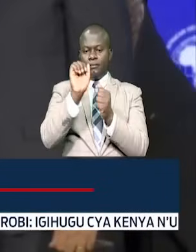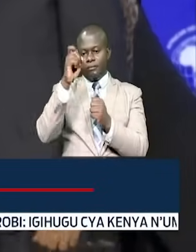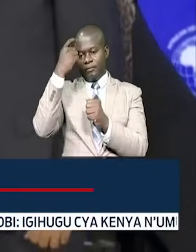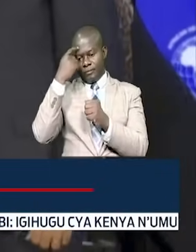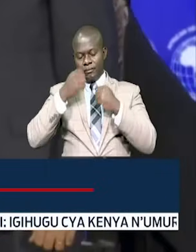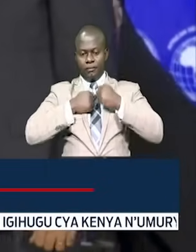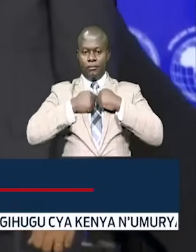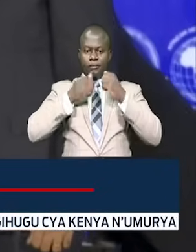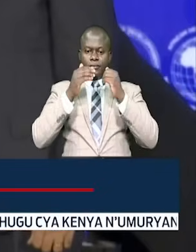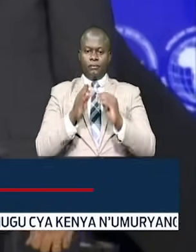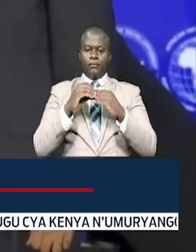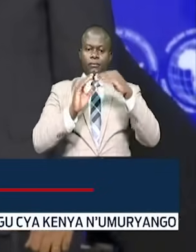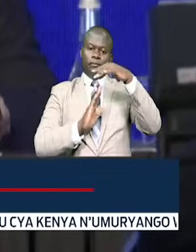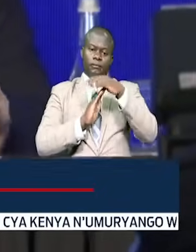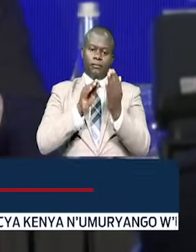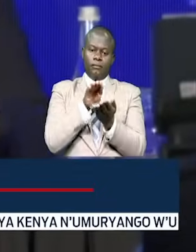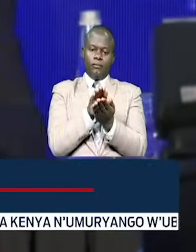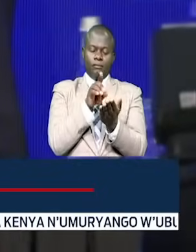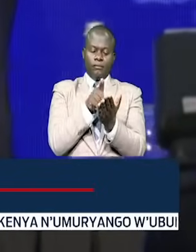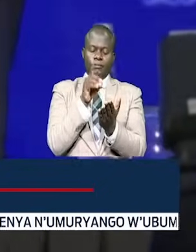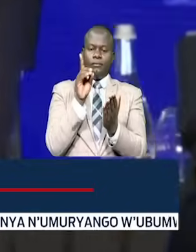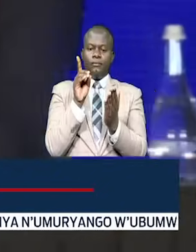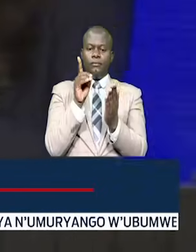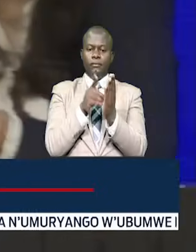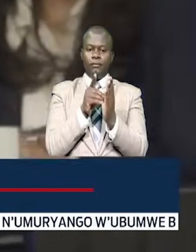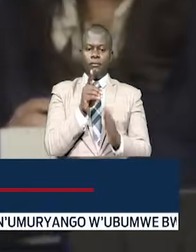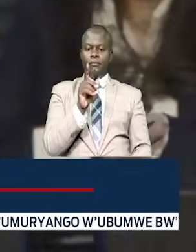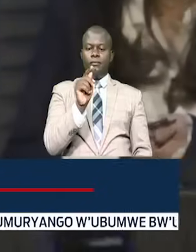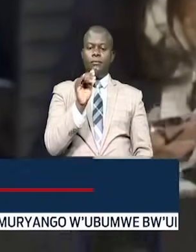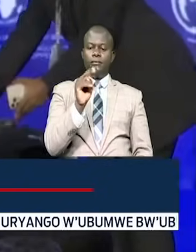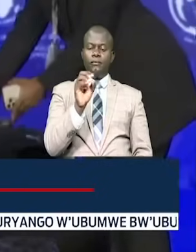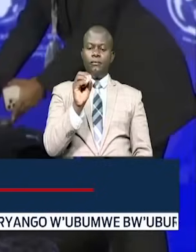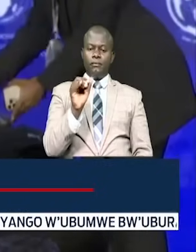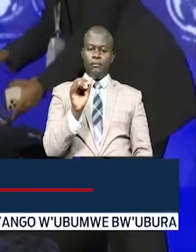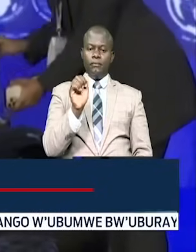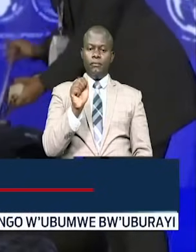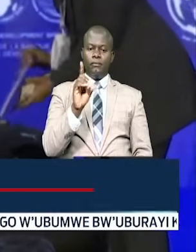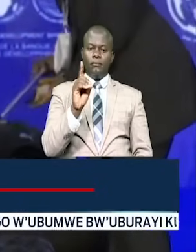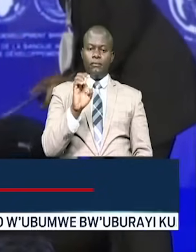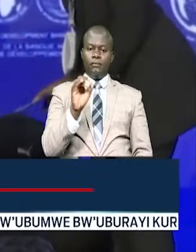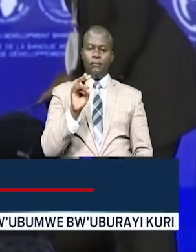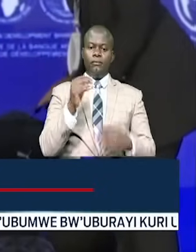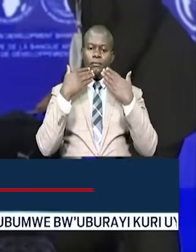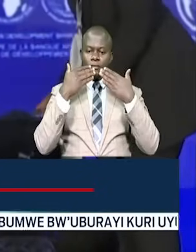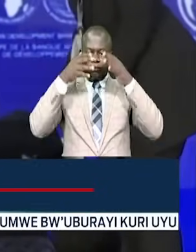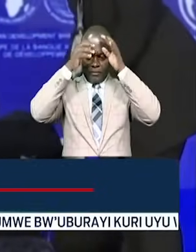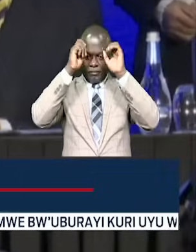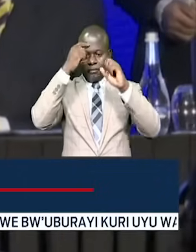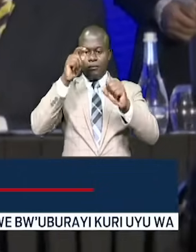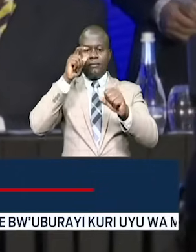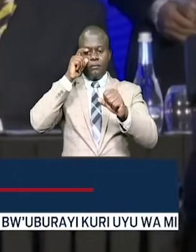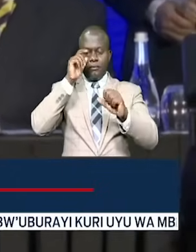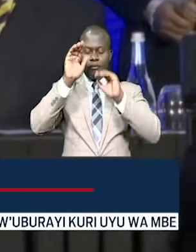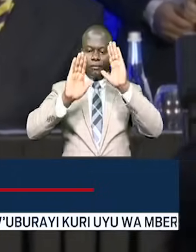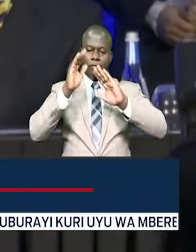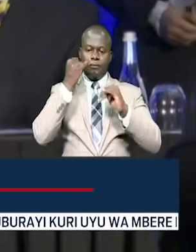y'u Rwanda. Umuyobozi mukuru w'iyi banki Dr. Kinwa Desina yashimye Perezida wa Repubulika Paul Kagame ku ruhare